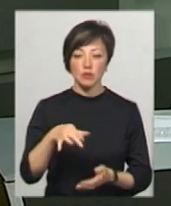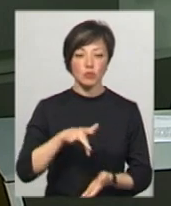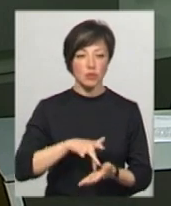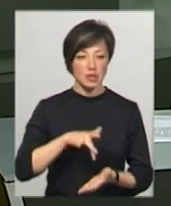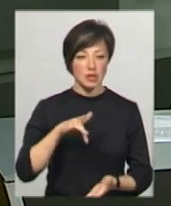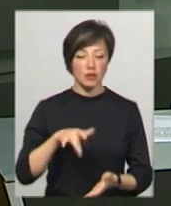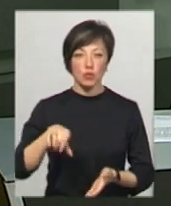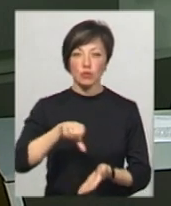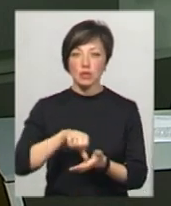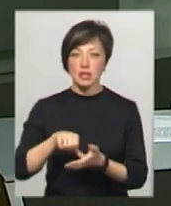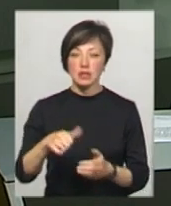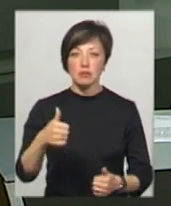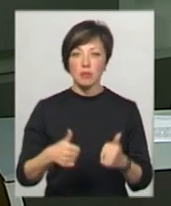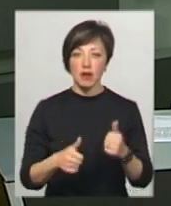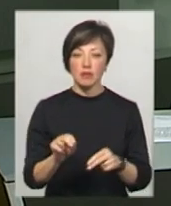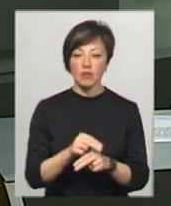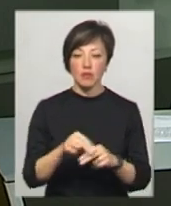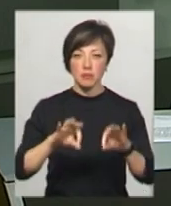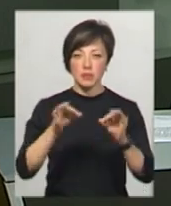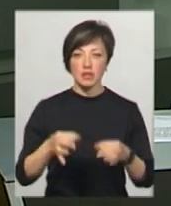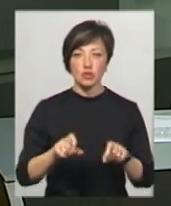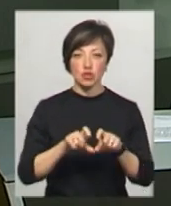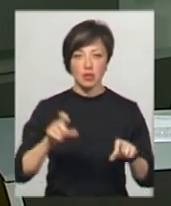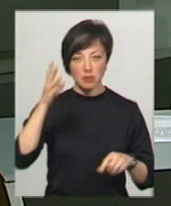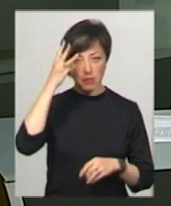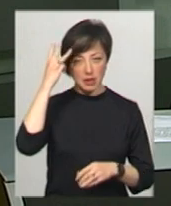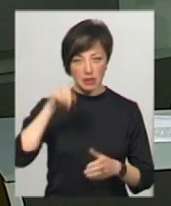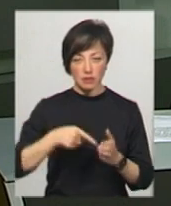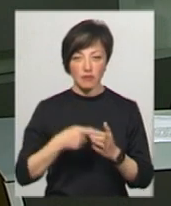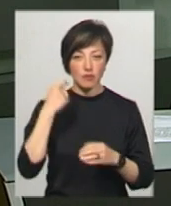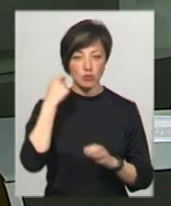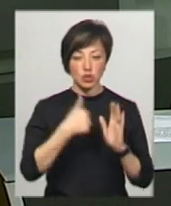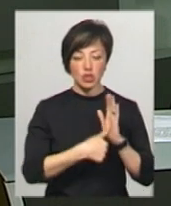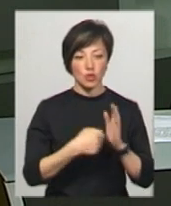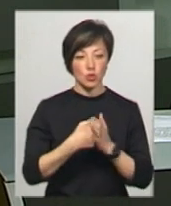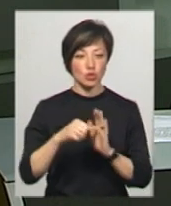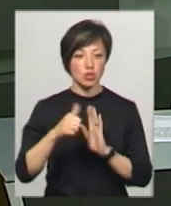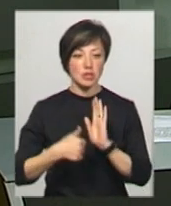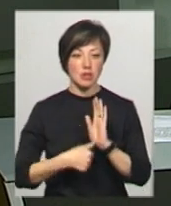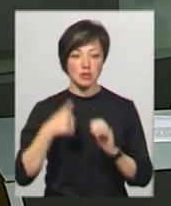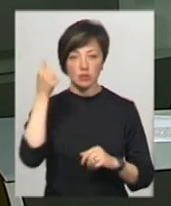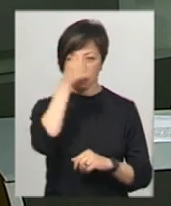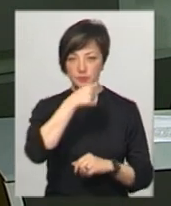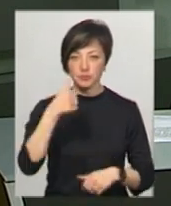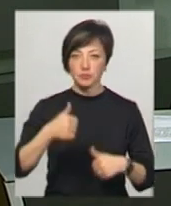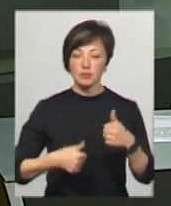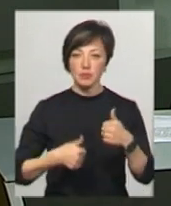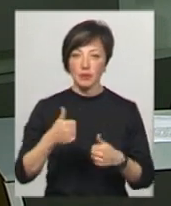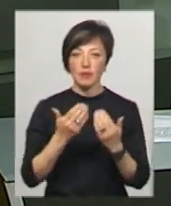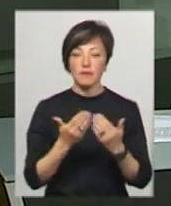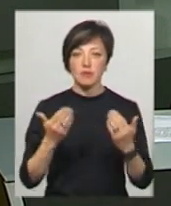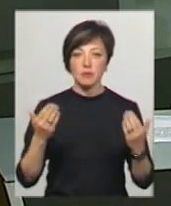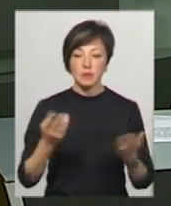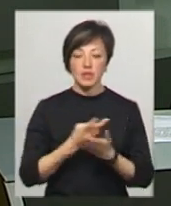центрі. Учасники змагань – вихованці мистецьких шкіл Хмельницького віком від 6 до 16 років. На конкурсі